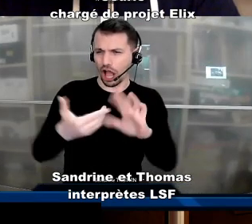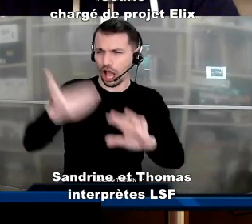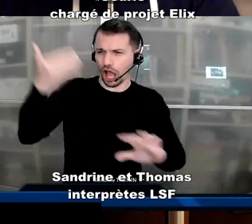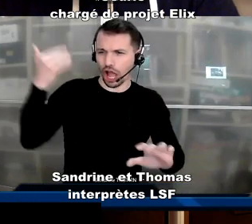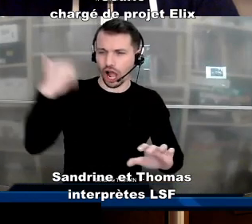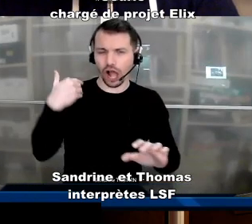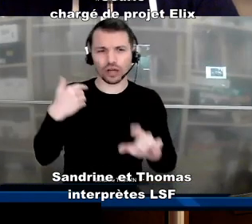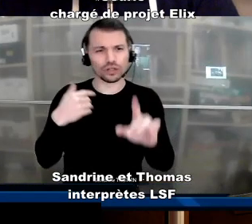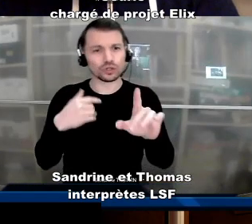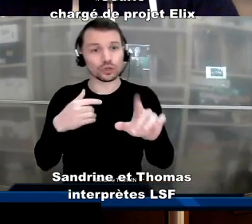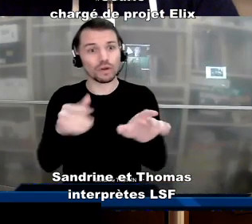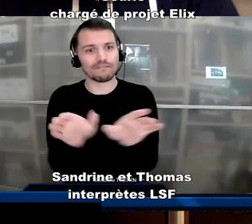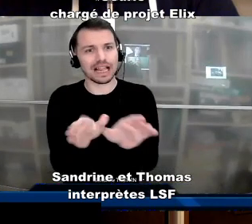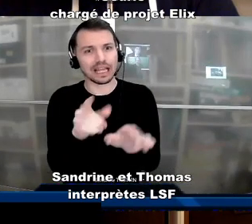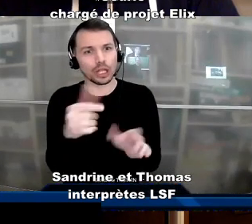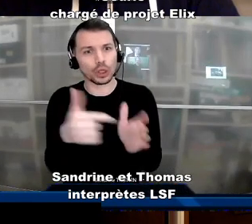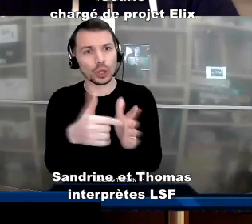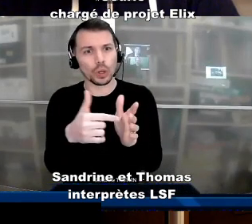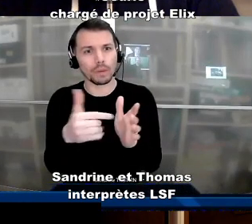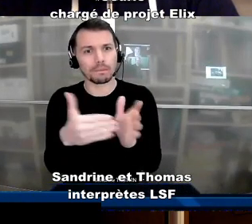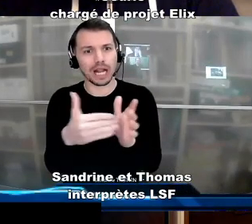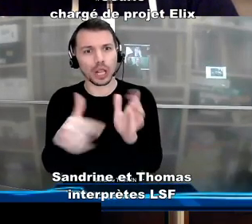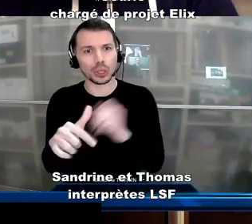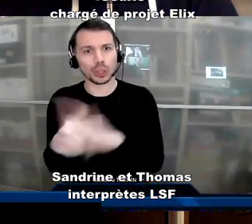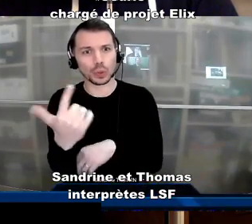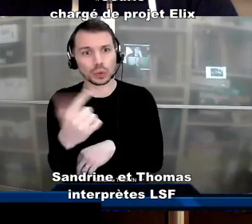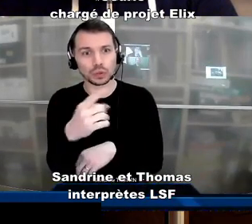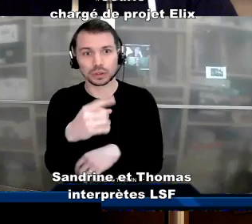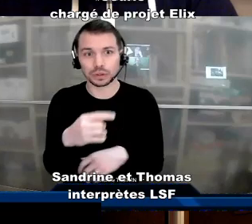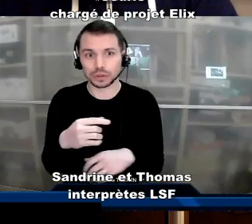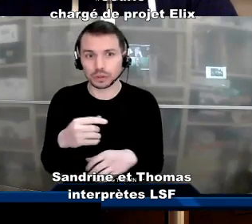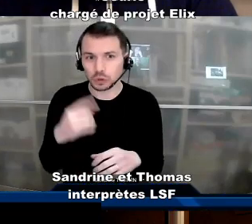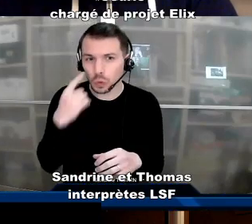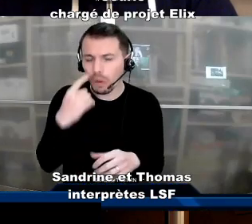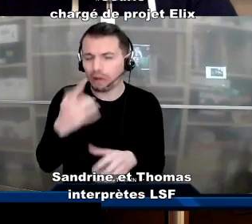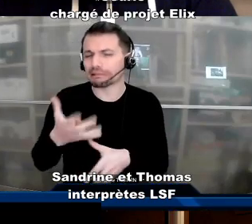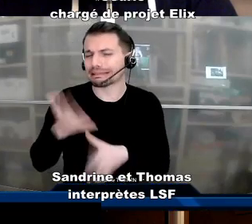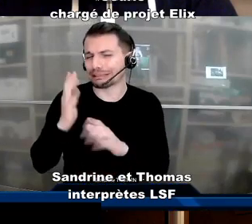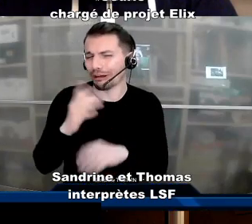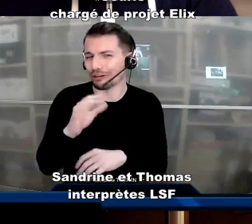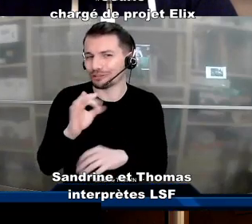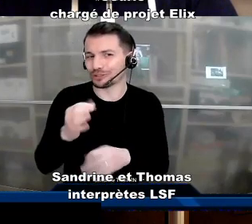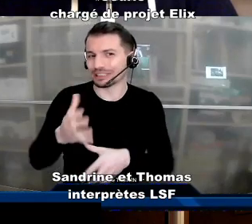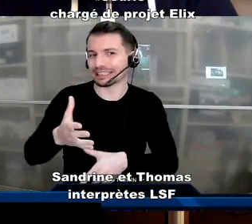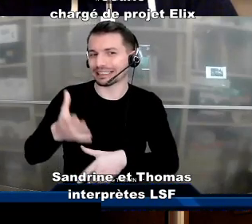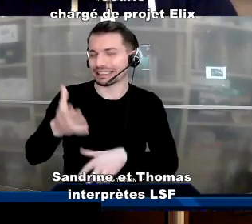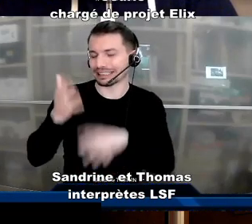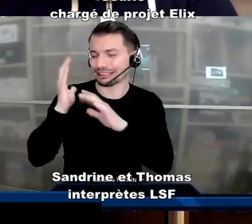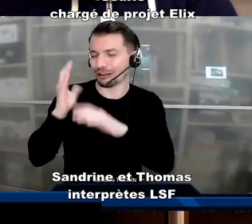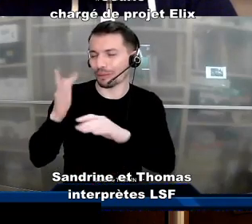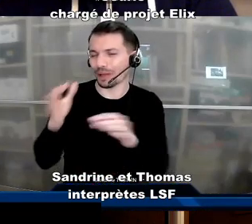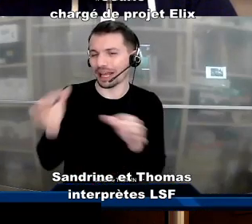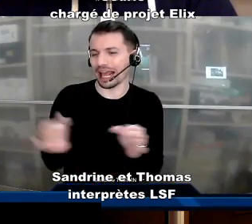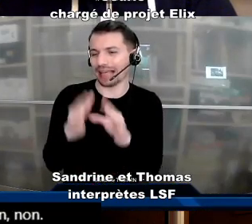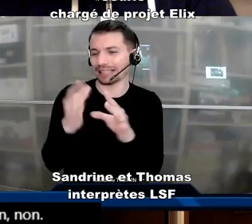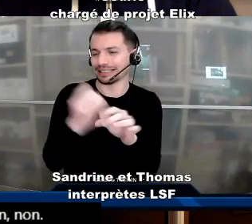que le premier... Il me semble, ouais, ça fait une dizaine d'années maintenant qu'Elix